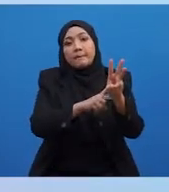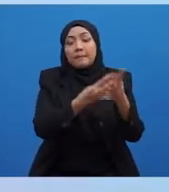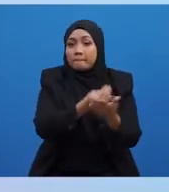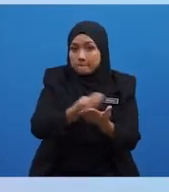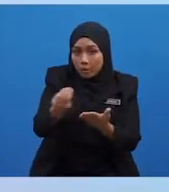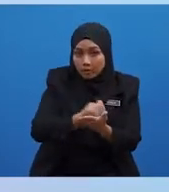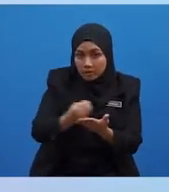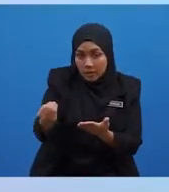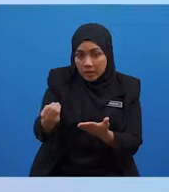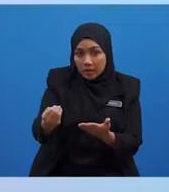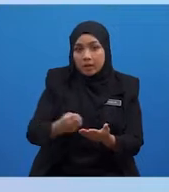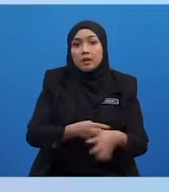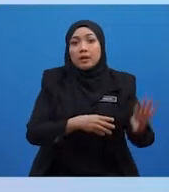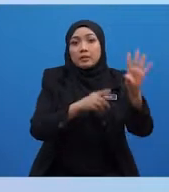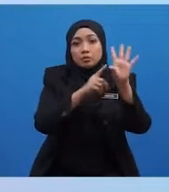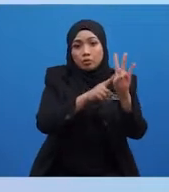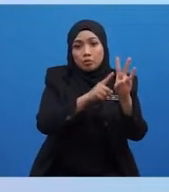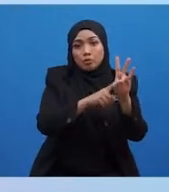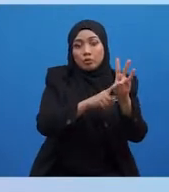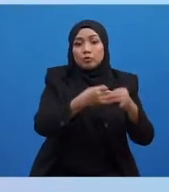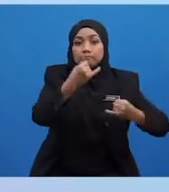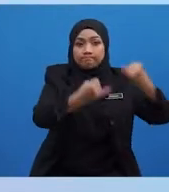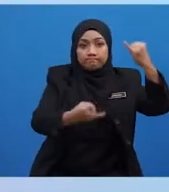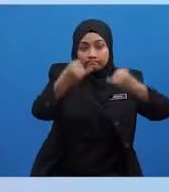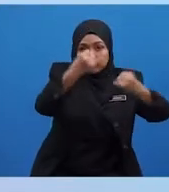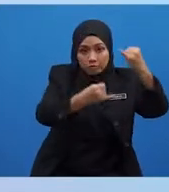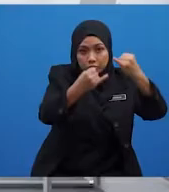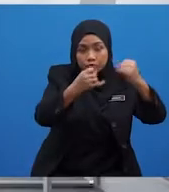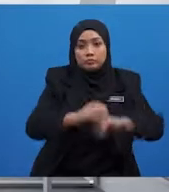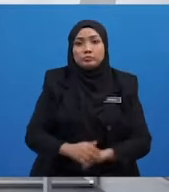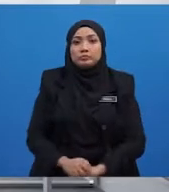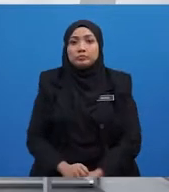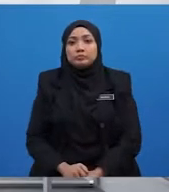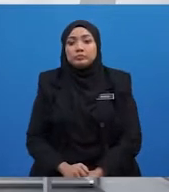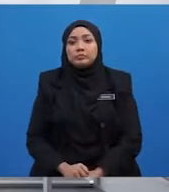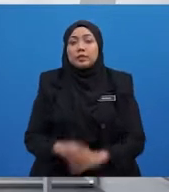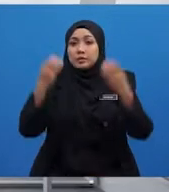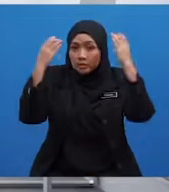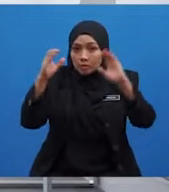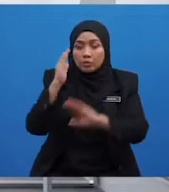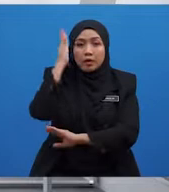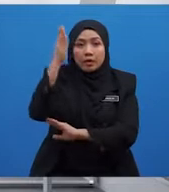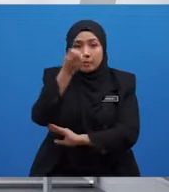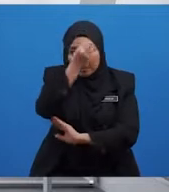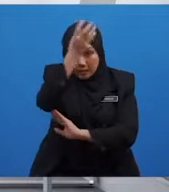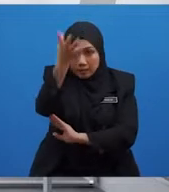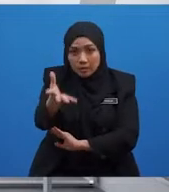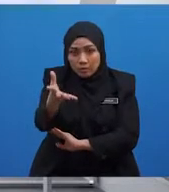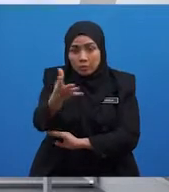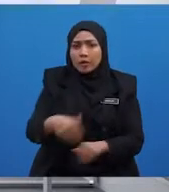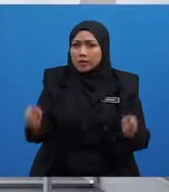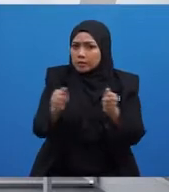keenam, modal; dan yang ketujuh, infrastruktur. Baiklah, cikgu akan terangkan dengan